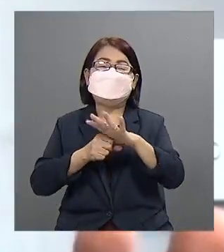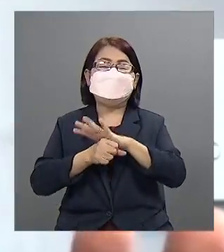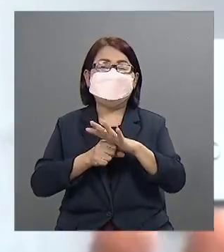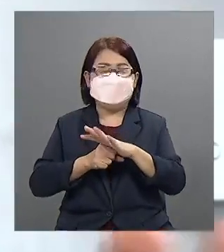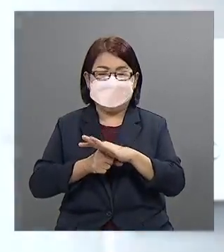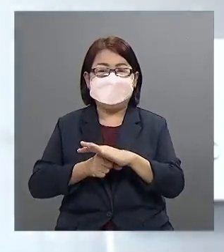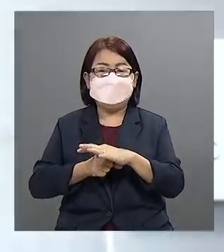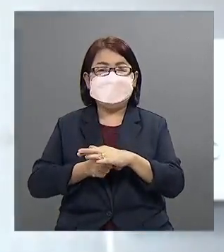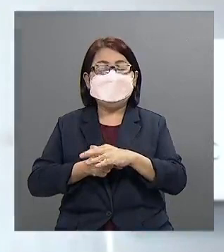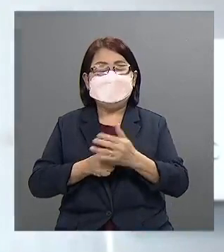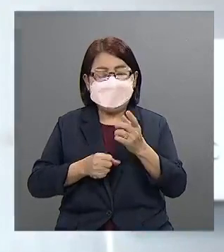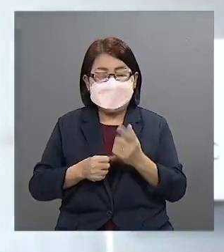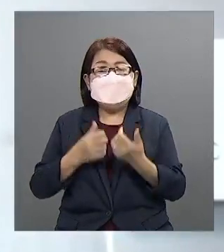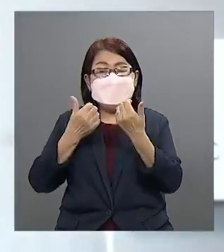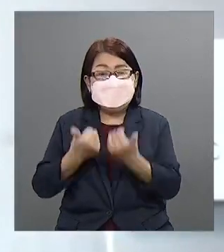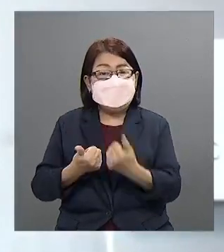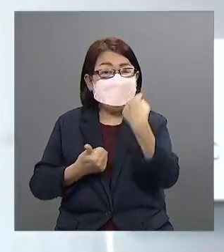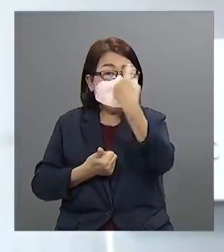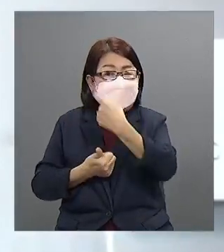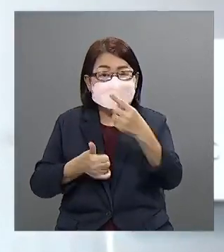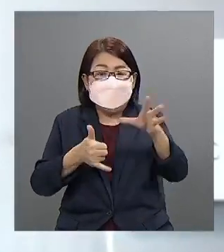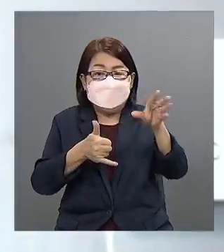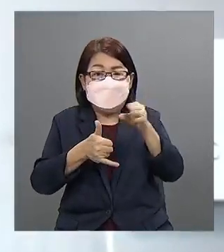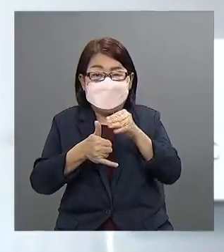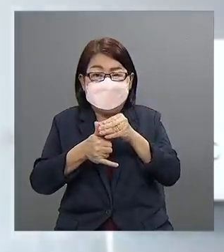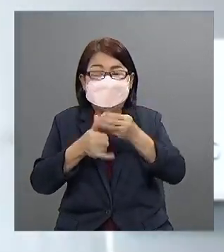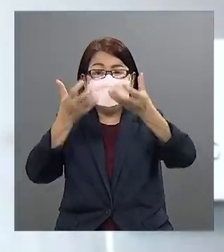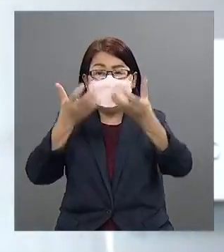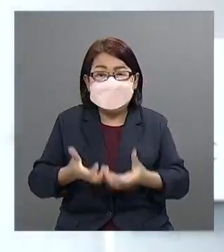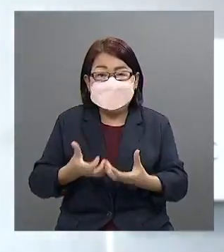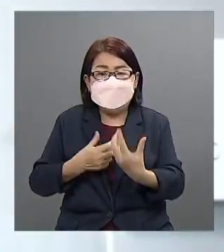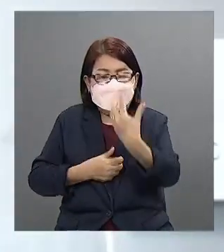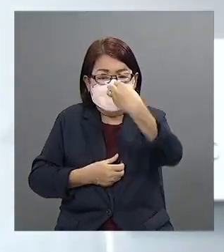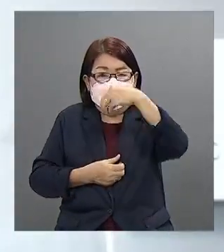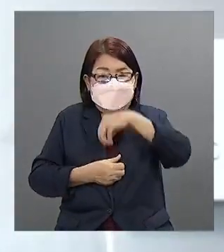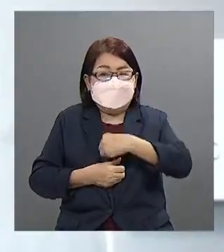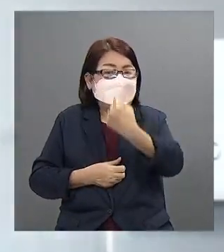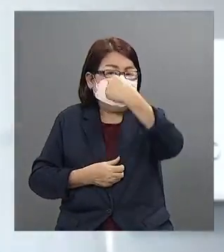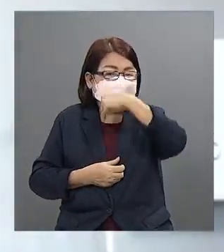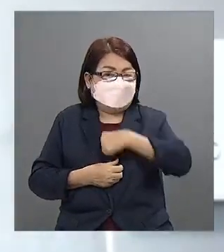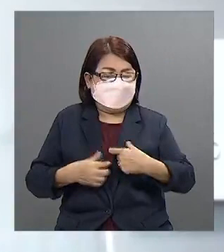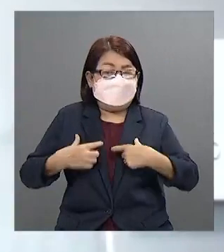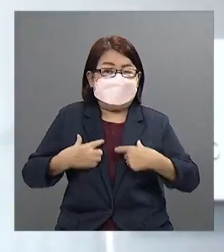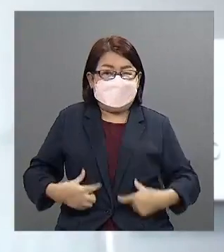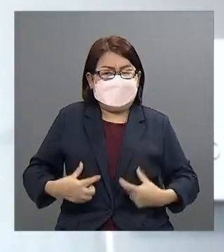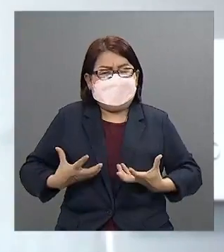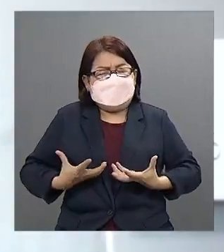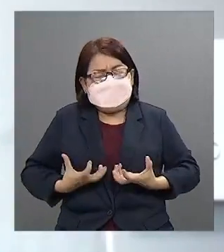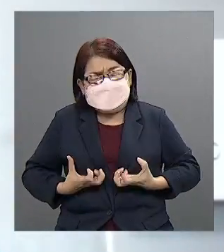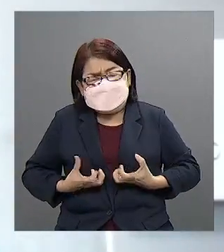ที่มีอาการหนักอะค่ะเช่นว่าเชื้อไวรัสลงปอดมีภาวะปอดอักเสบตามมาหรือว่